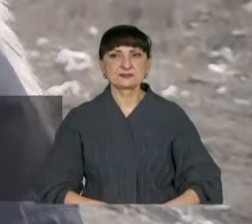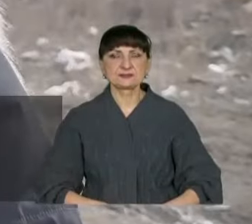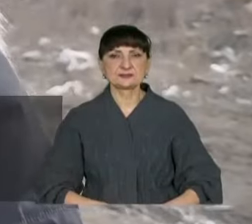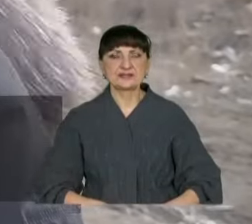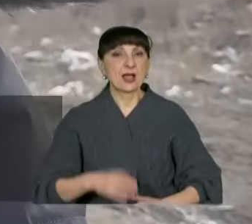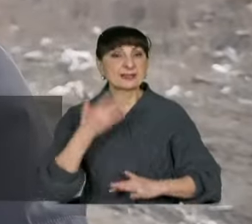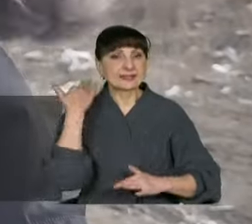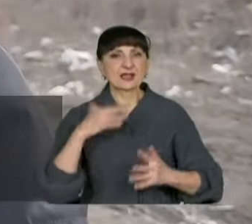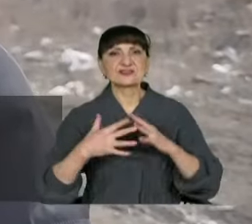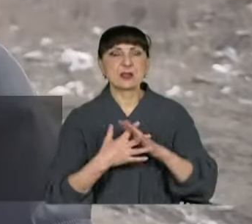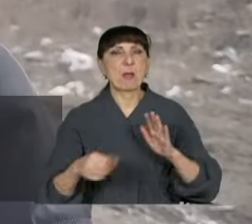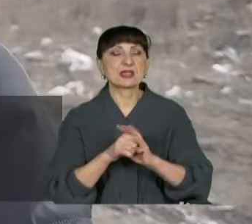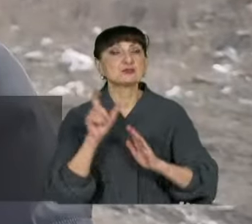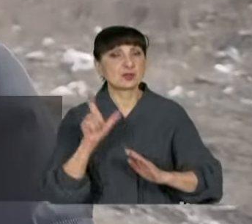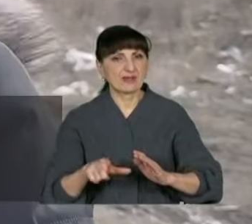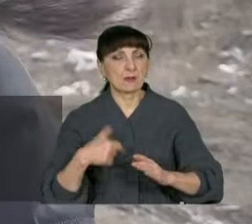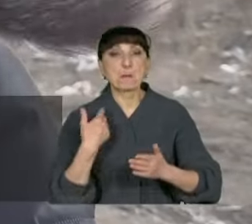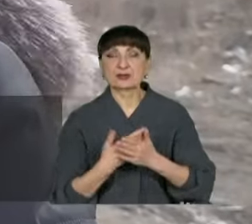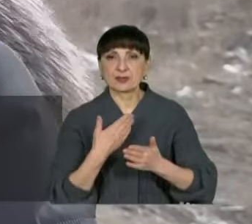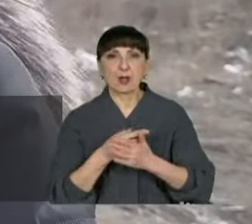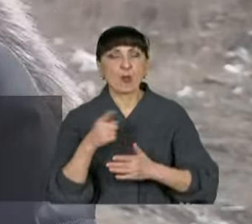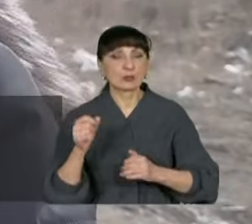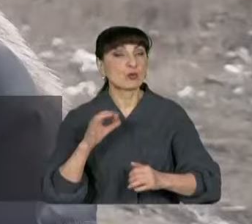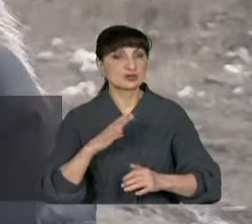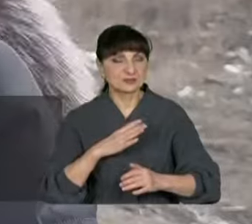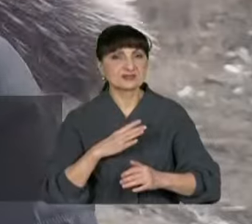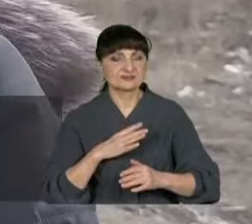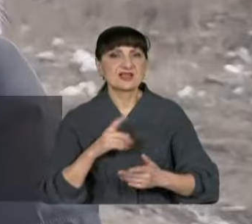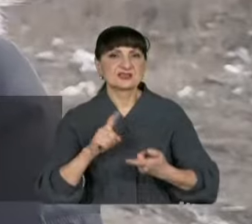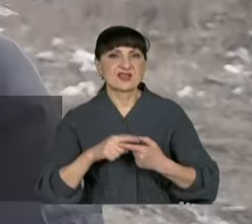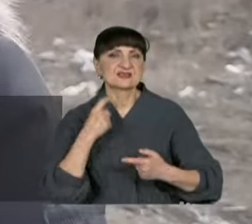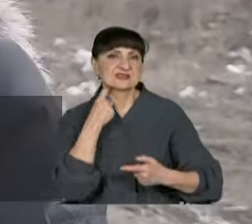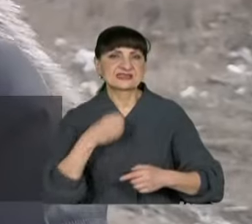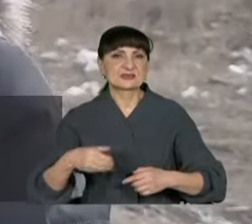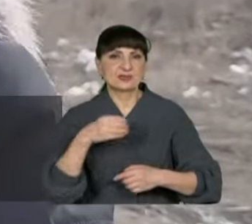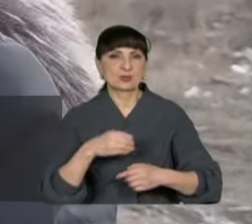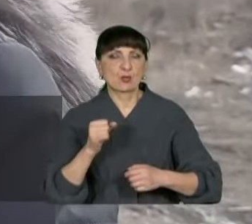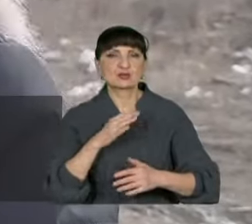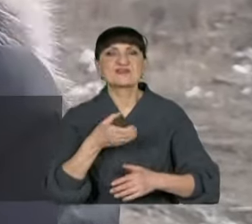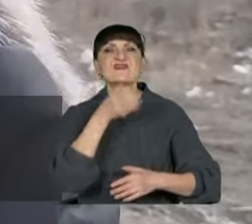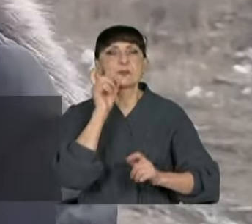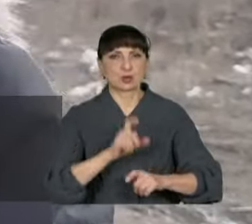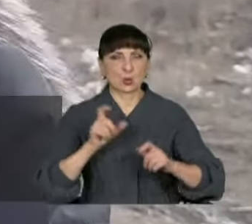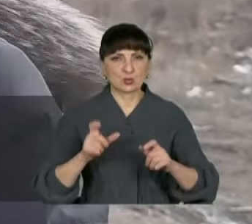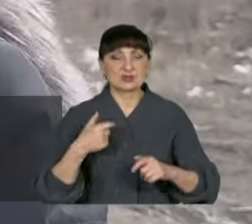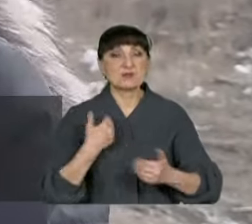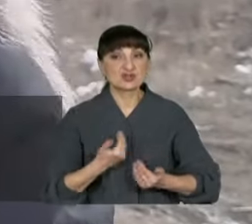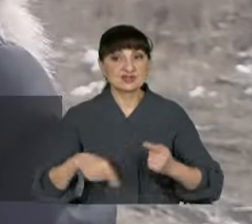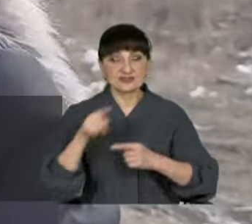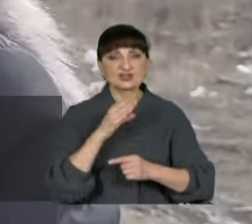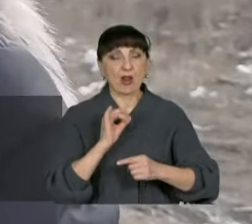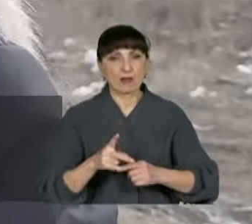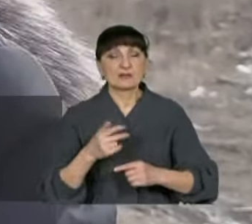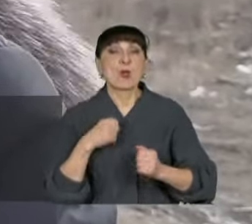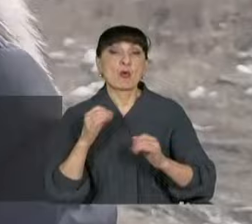На днях в селе погиб человек. Мы предполагаем, что это могло произойти из-за спиртного, которое могли выпить люди. Мы, жители Щелека,